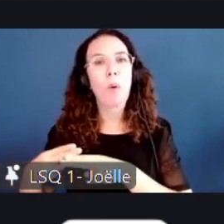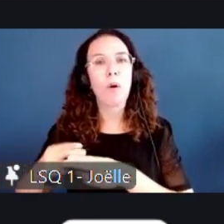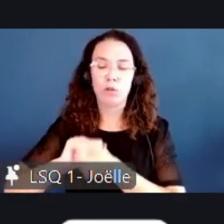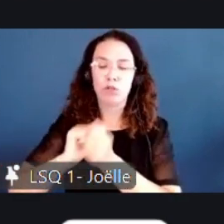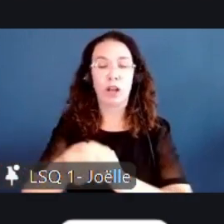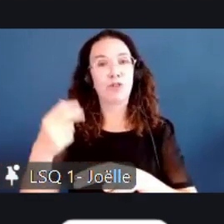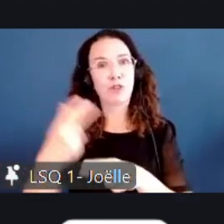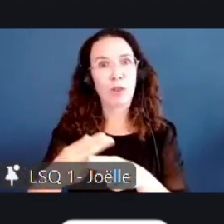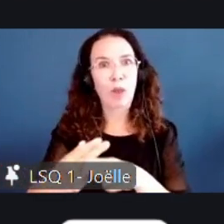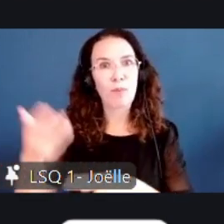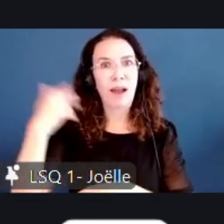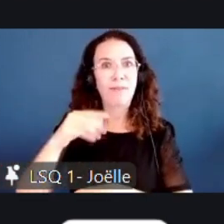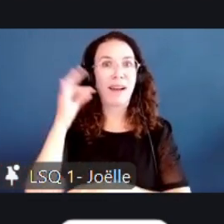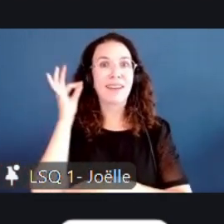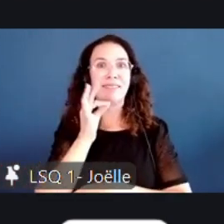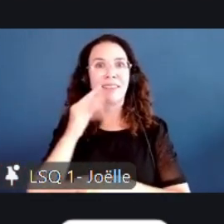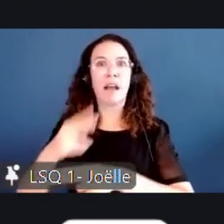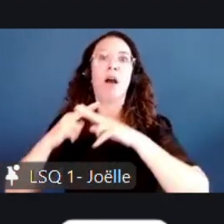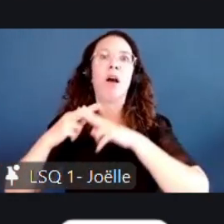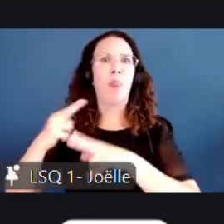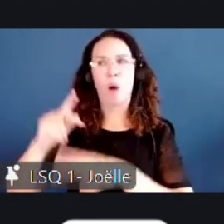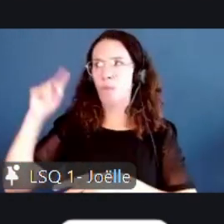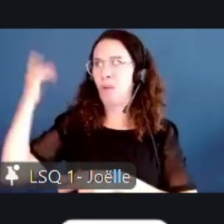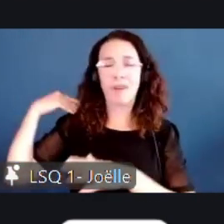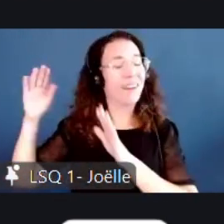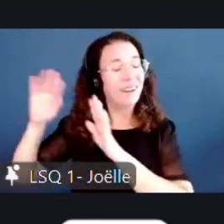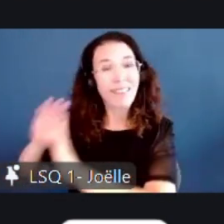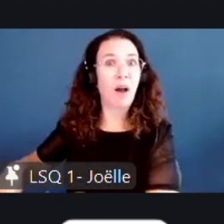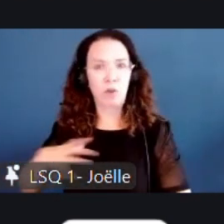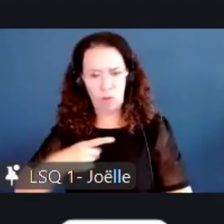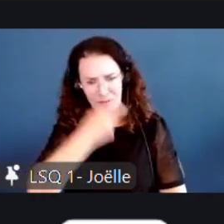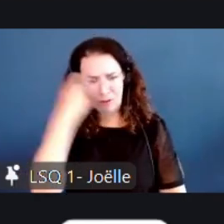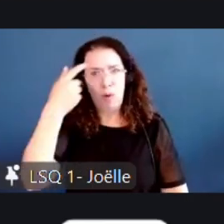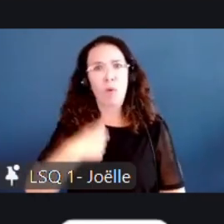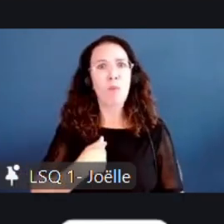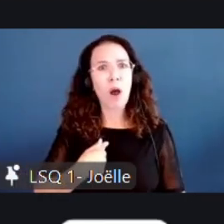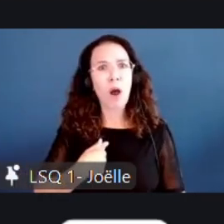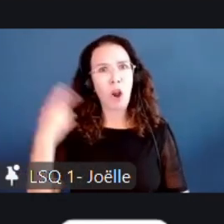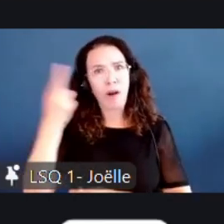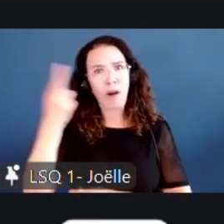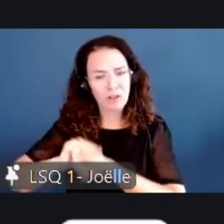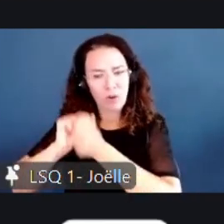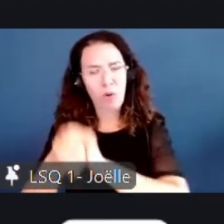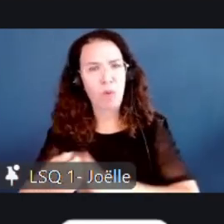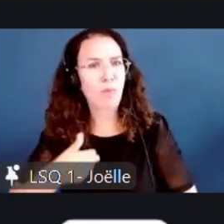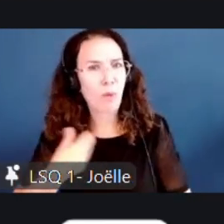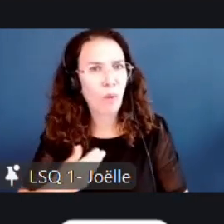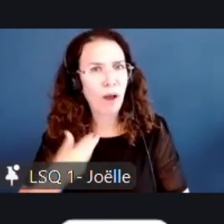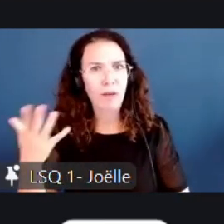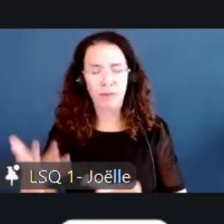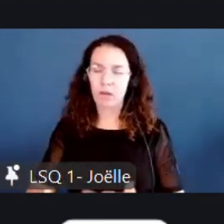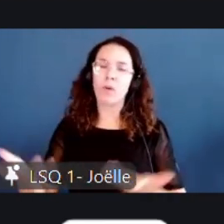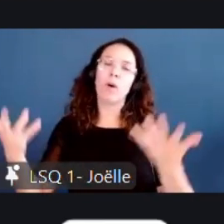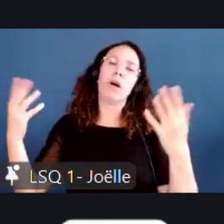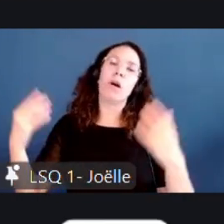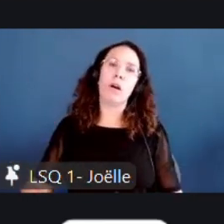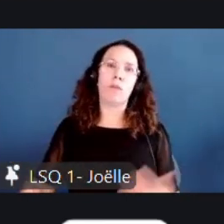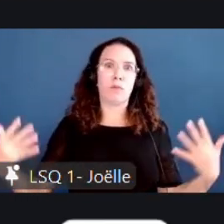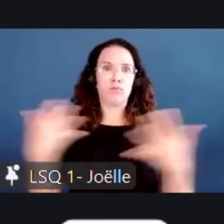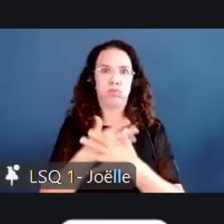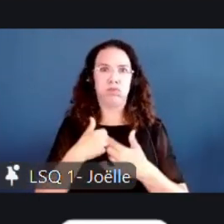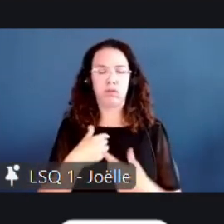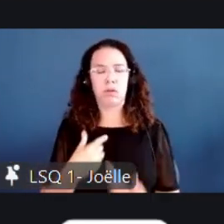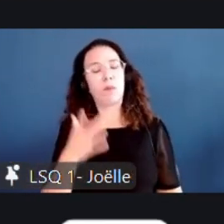des conditions qui s'aggravent. Et même quand ces personnes finissent par consulter, la peur des préjugés les pousse souvent